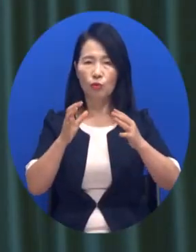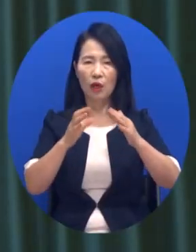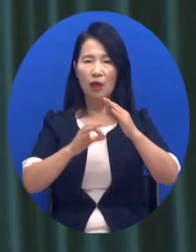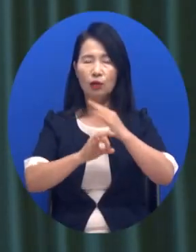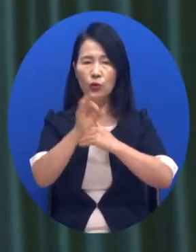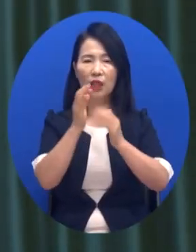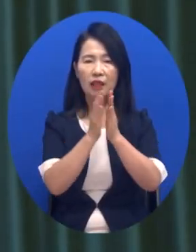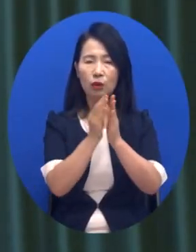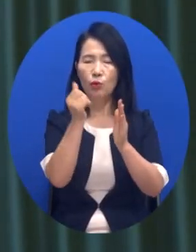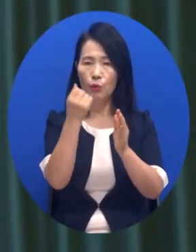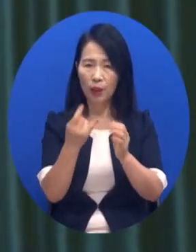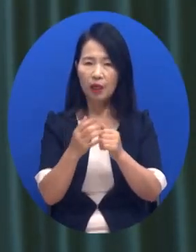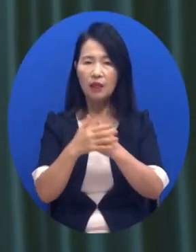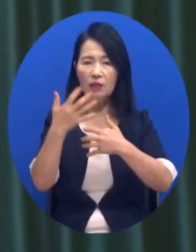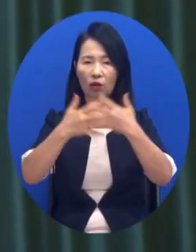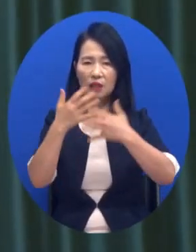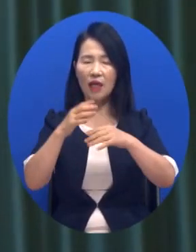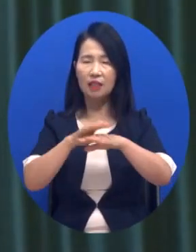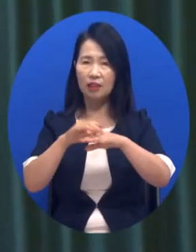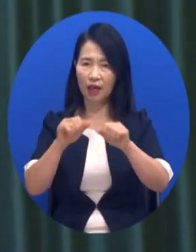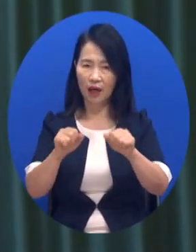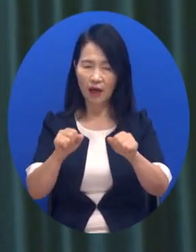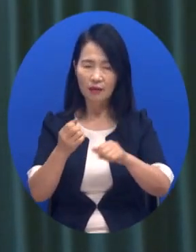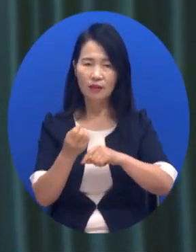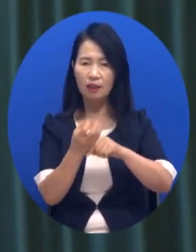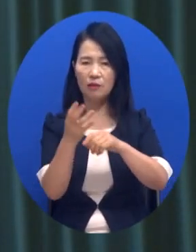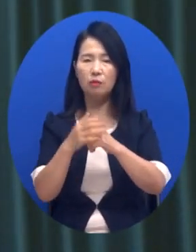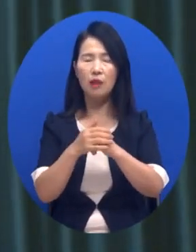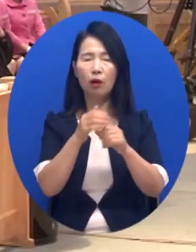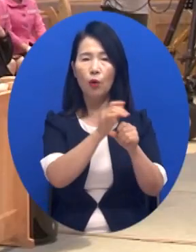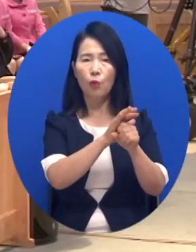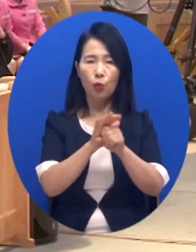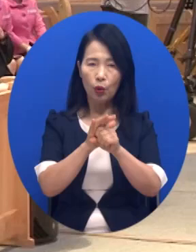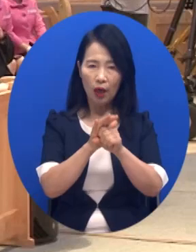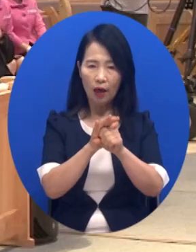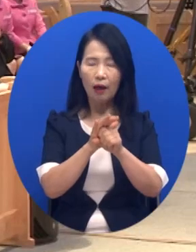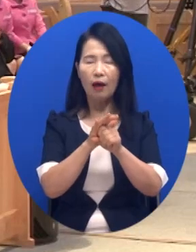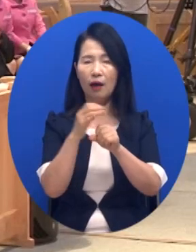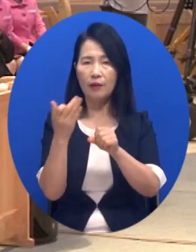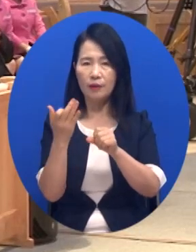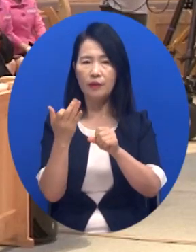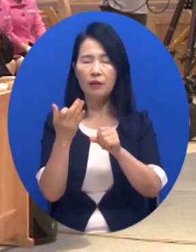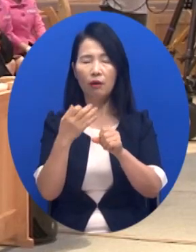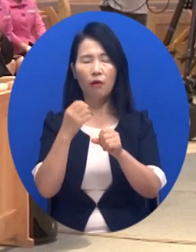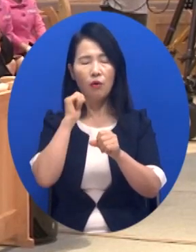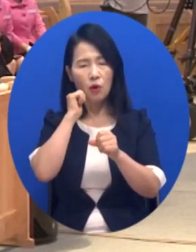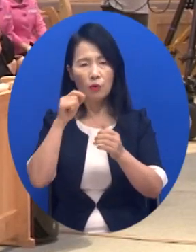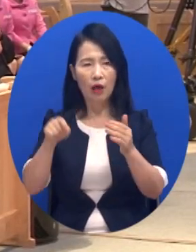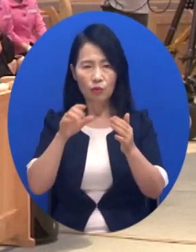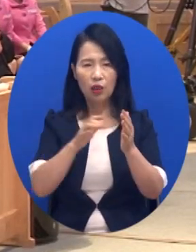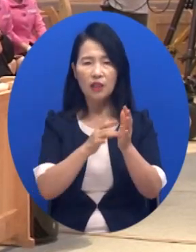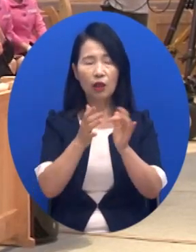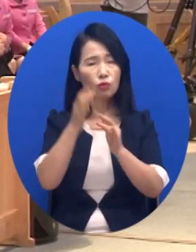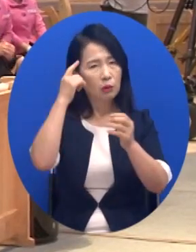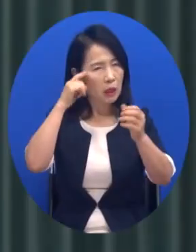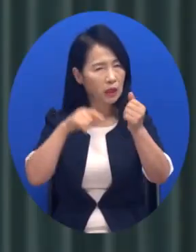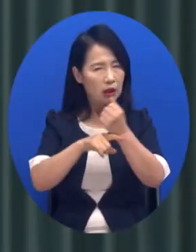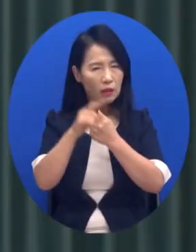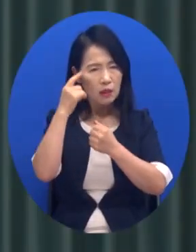영상으로 인사를 전했습니다. 문 대통령은 코로나 여파 가운데 예수님의 뜻을 깨달을 수 있다고